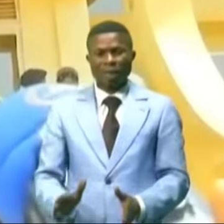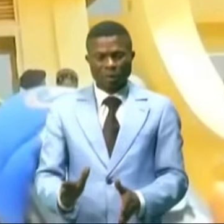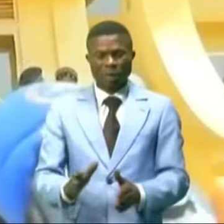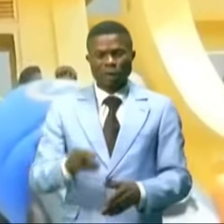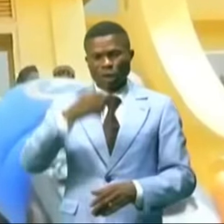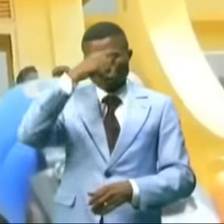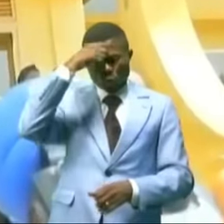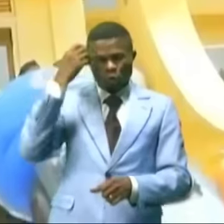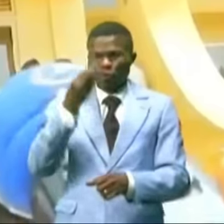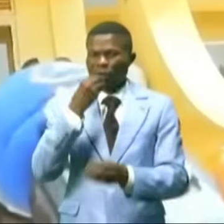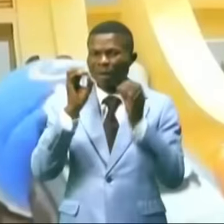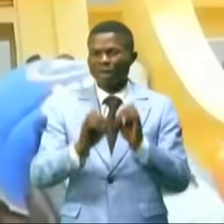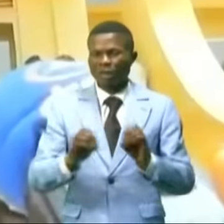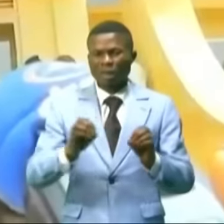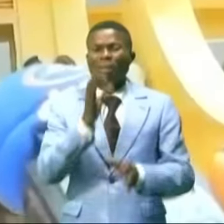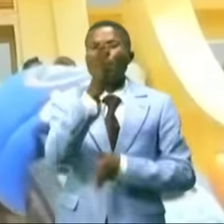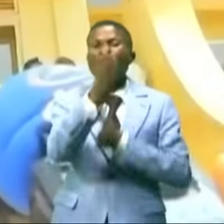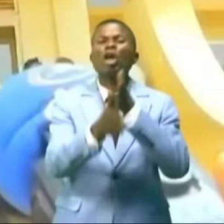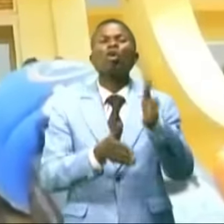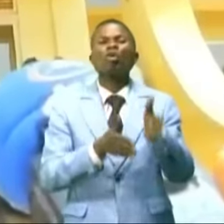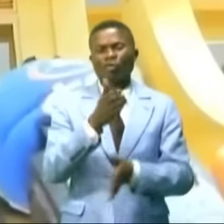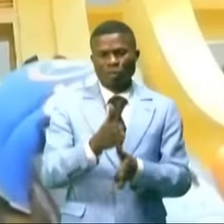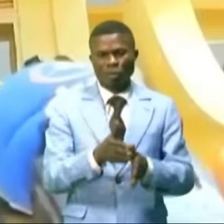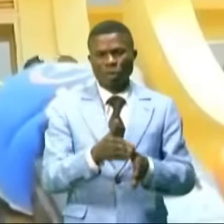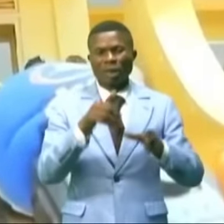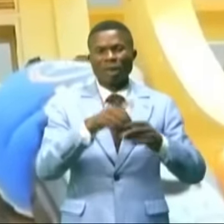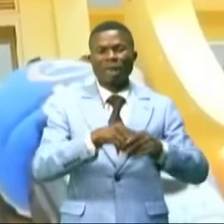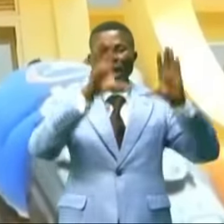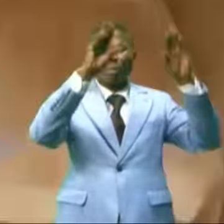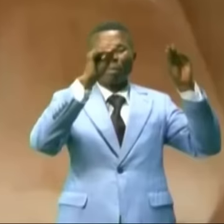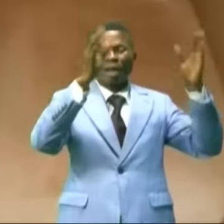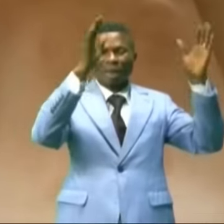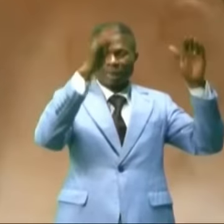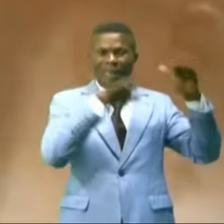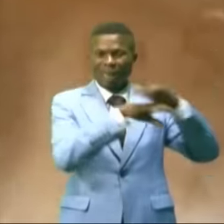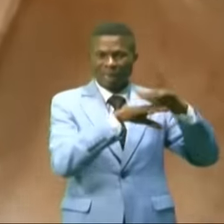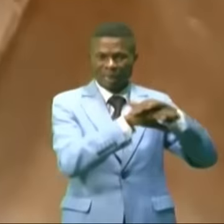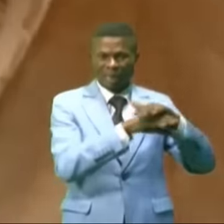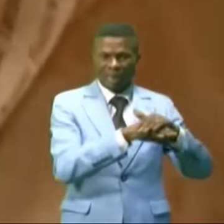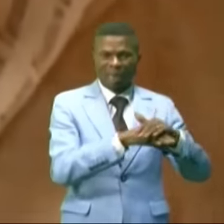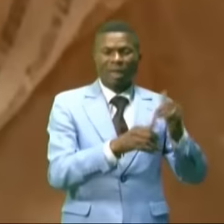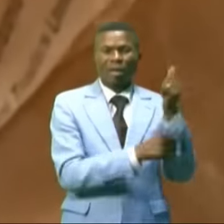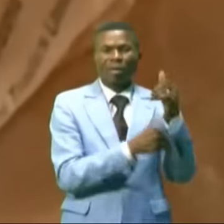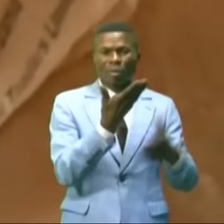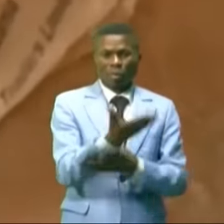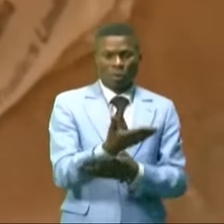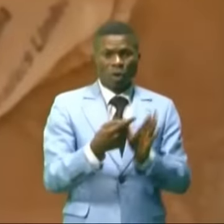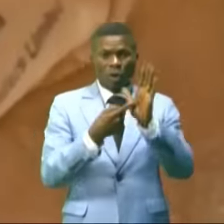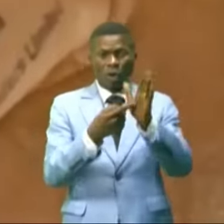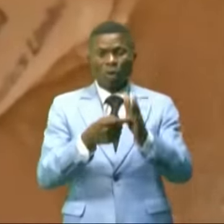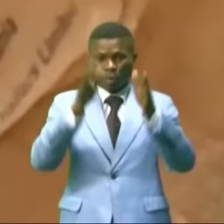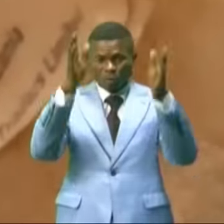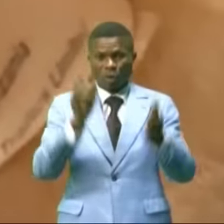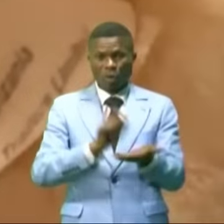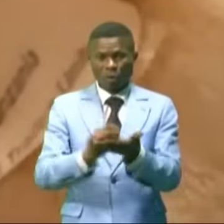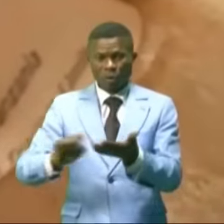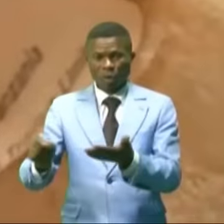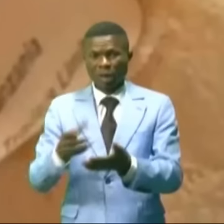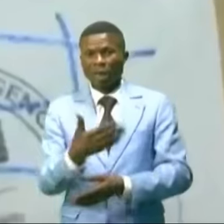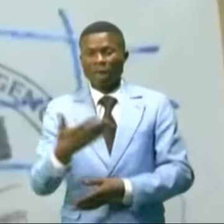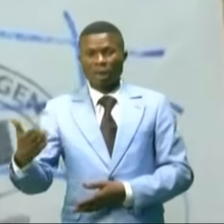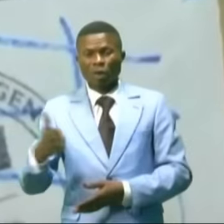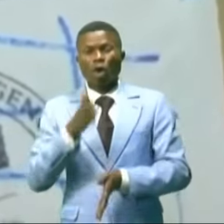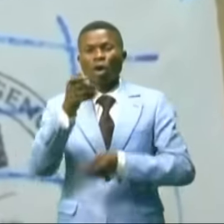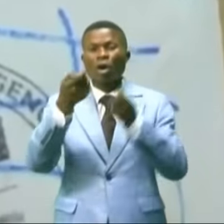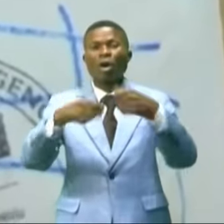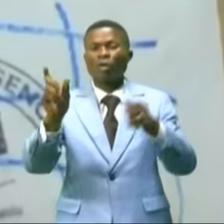malhonnêtes, des citoyens malhonnêtes qui ont volé dans les dépôts des réfugiés. Quand vous regardez sur les sacs, il est écrit que ce sont des produits à ne pas